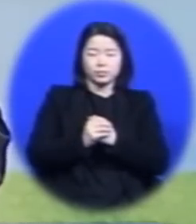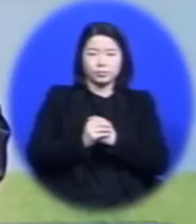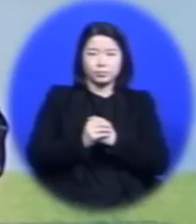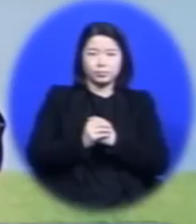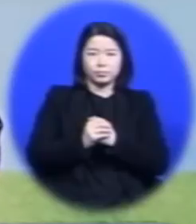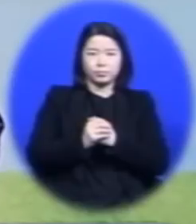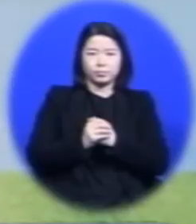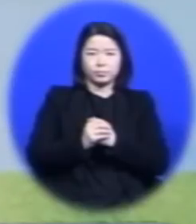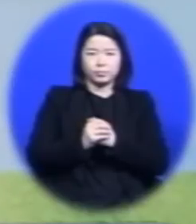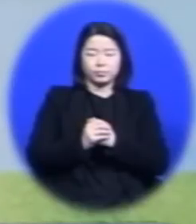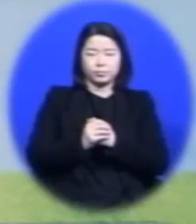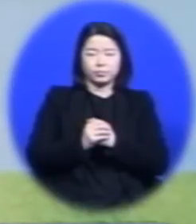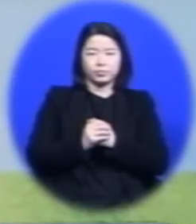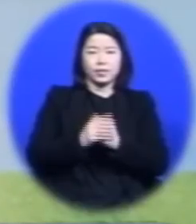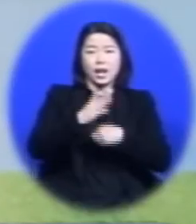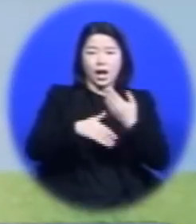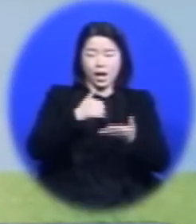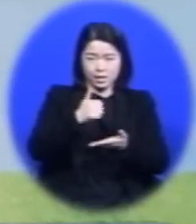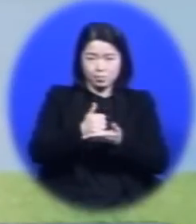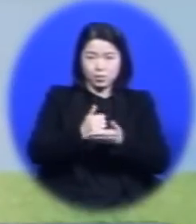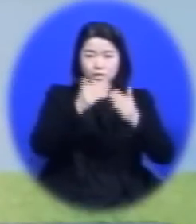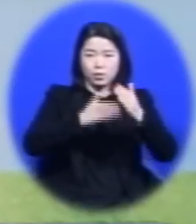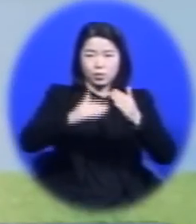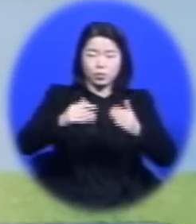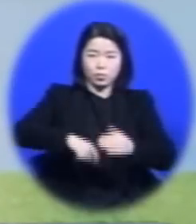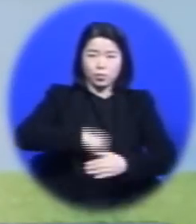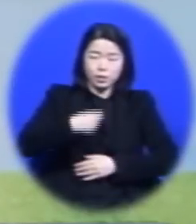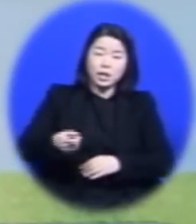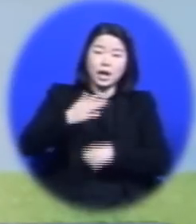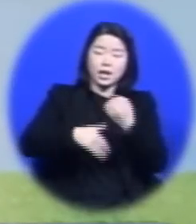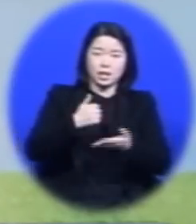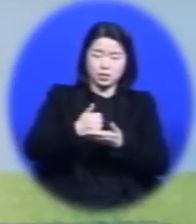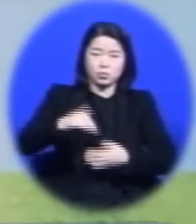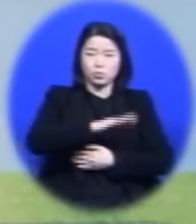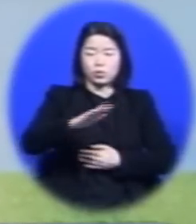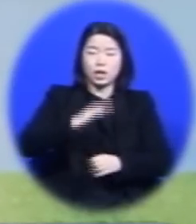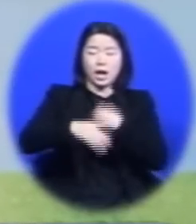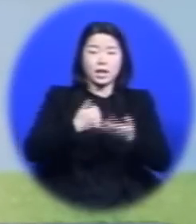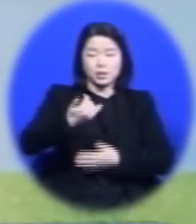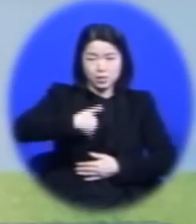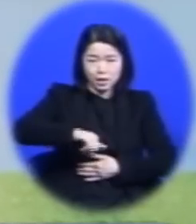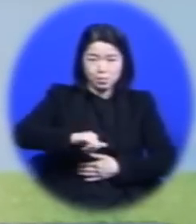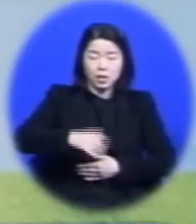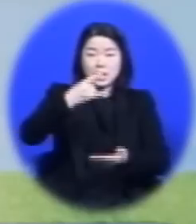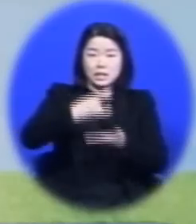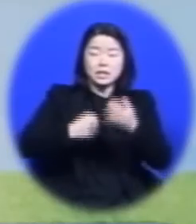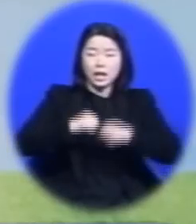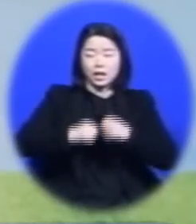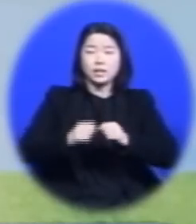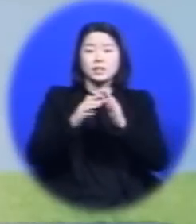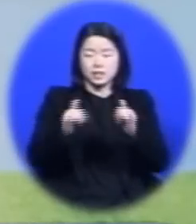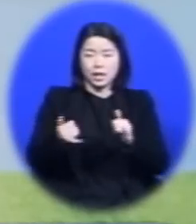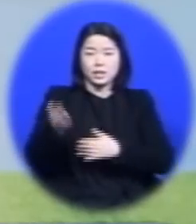나니까 여러분 하나님은 공의의 하나님이시고 우리가 하나님의 자녀 의를 이지만 이건